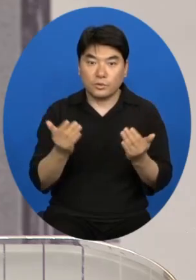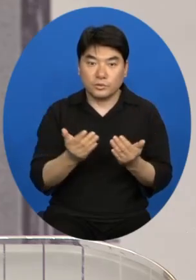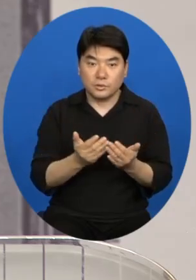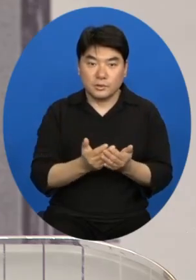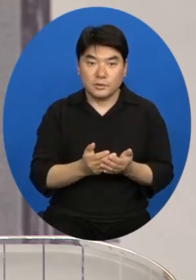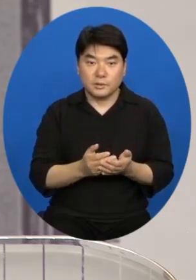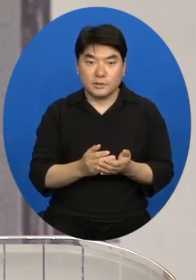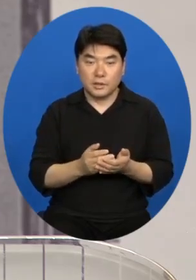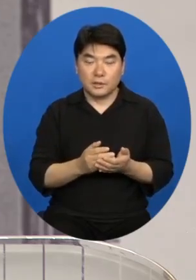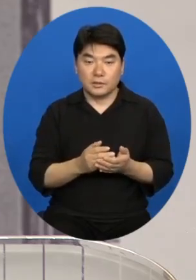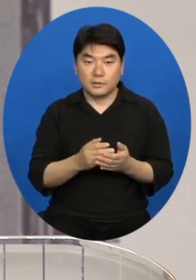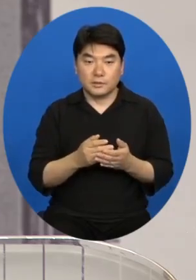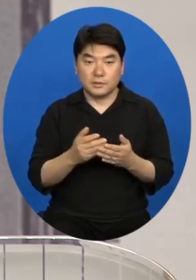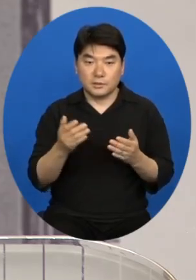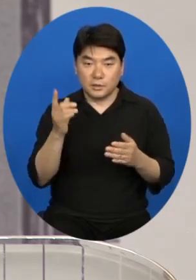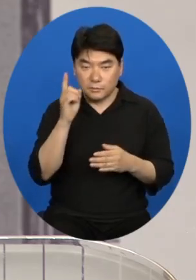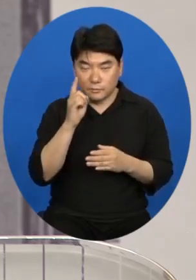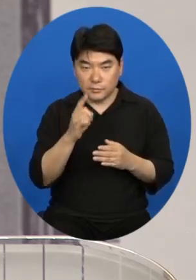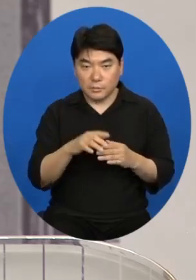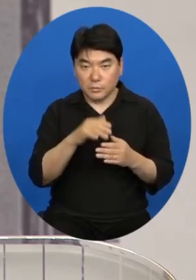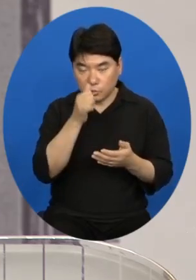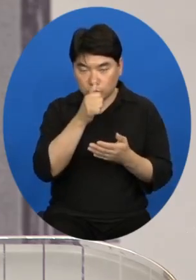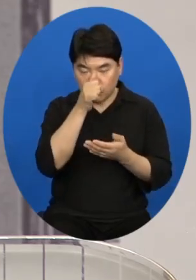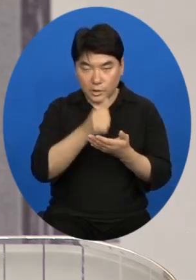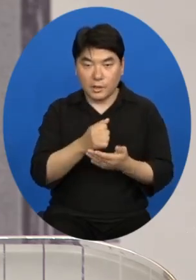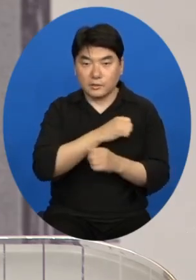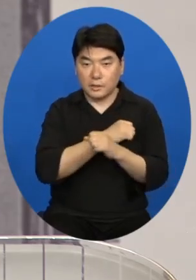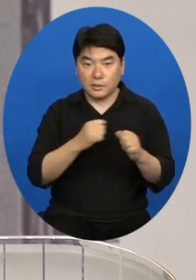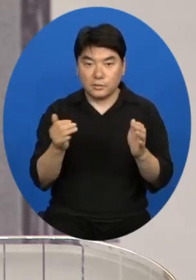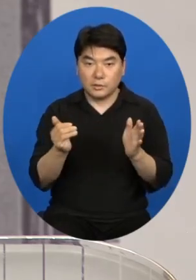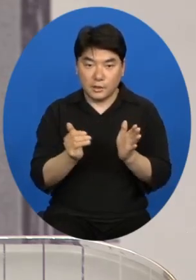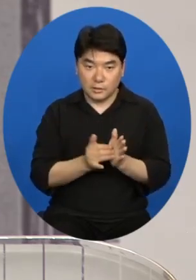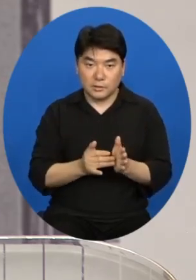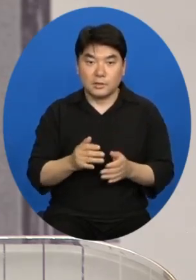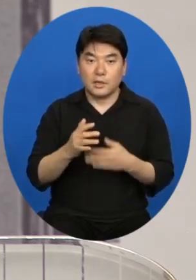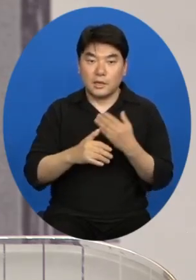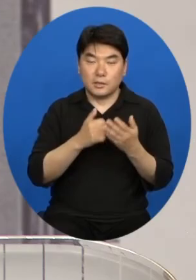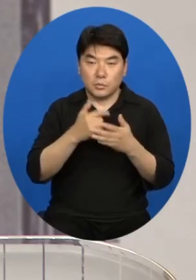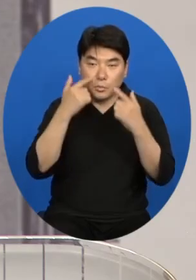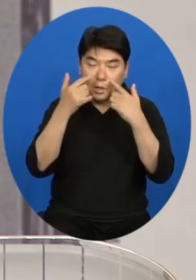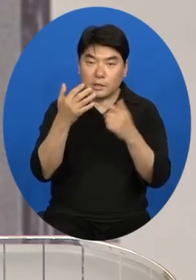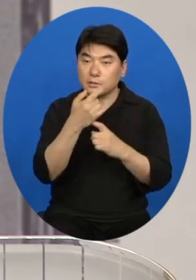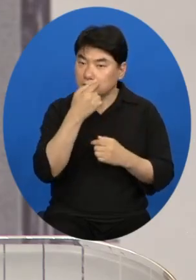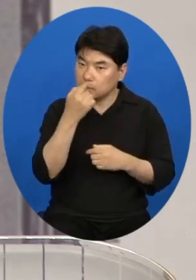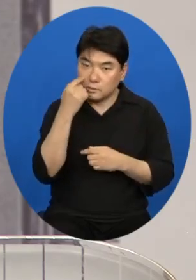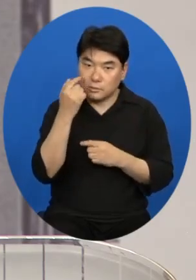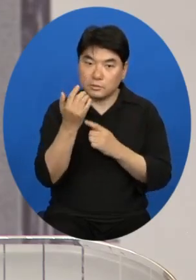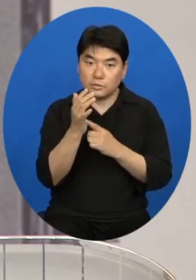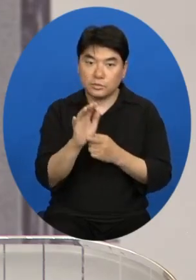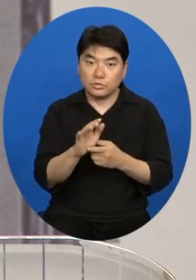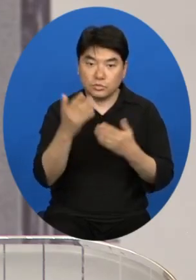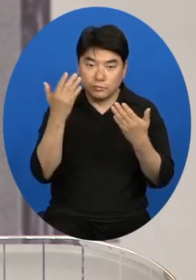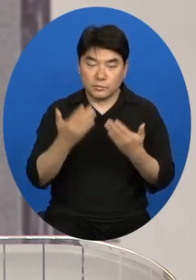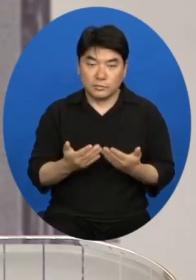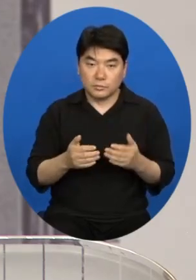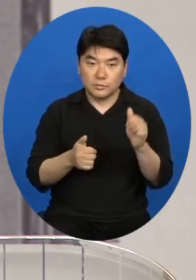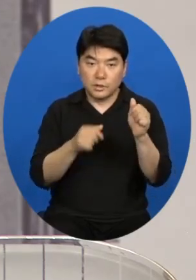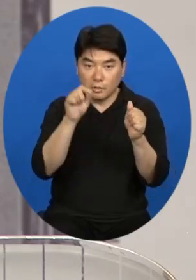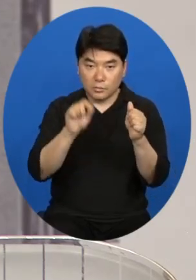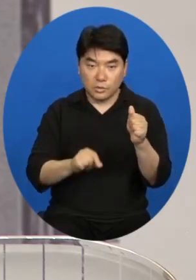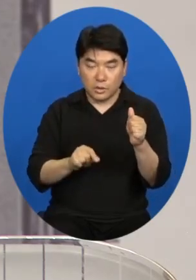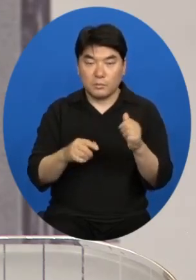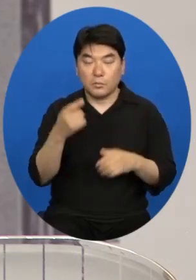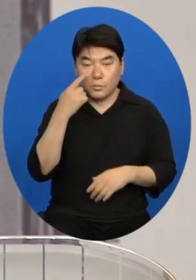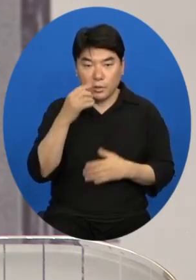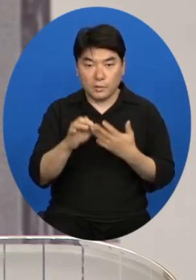이제는 더 이상 끝나며 모든 죄악이 사해졌구나라는 것이 하나님께서 확증을 주신다는 것이죠. 히브리서 10장